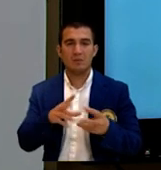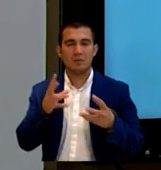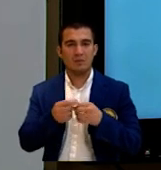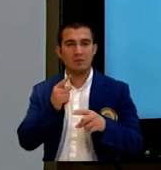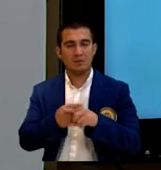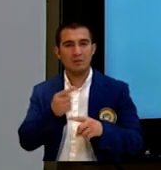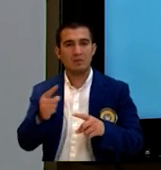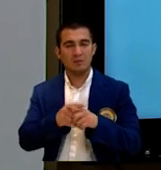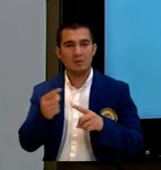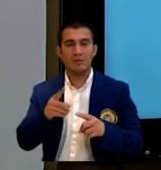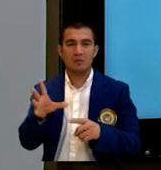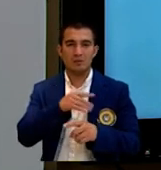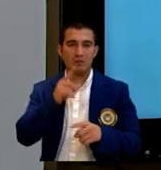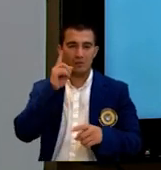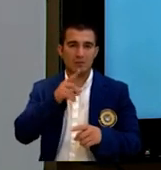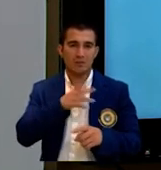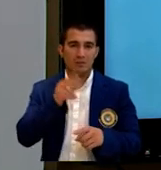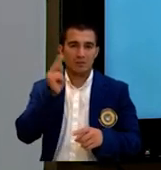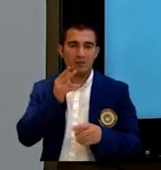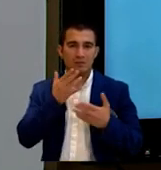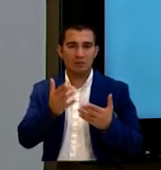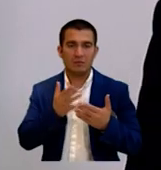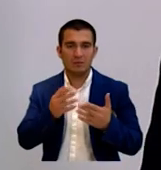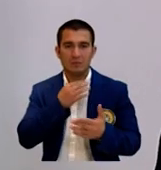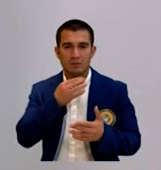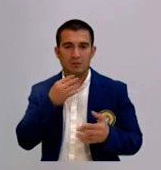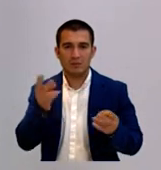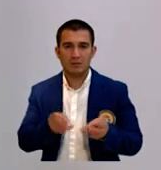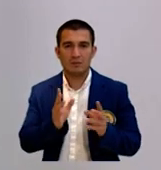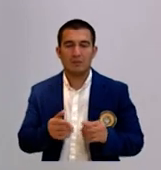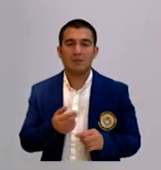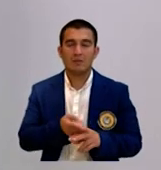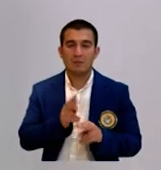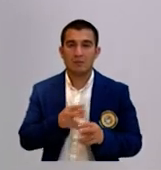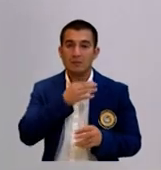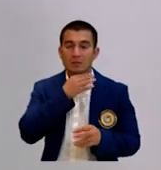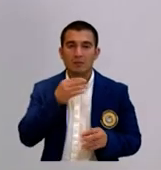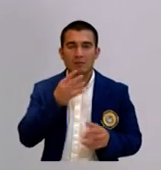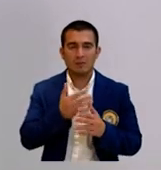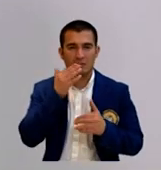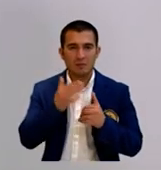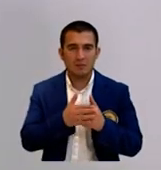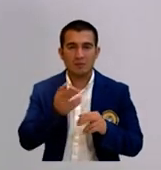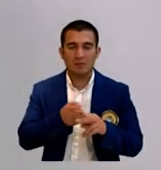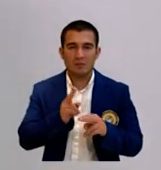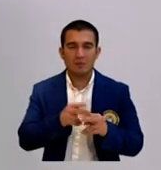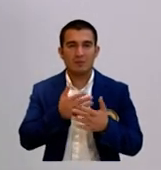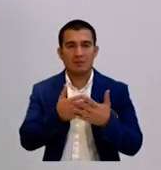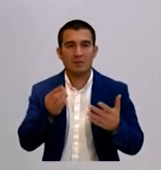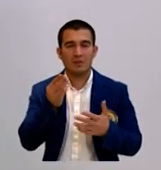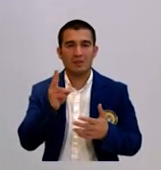27 gradus Selsiyimiz 300 Kelvinga teng bo'ladi. Temperatura iki xil shkalada o'lchanadi, Kelvin va Selsiy